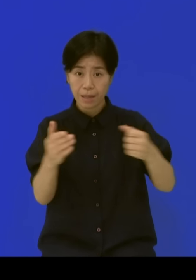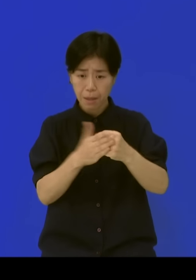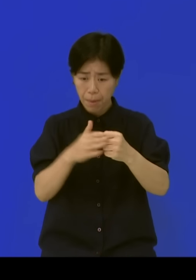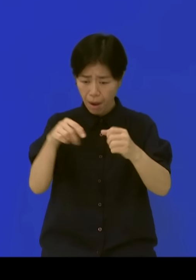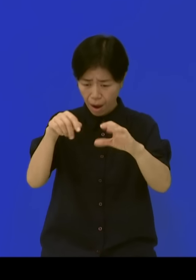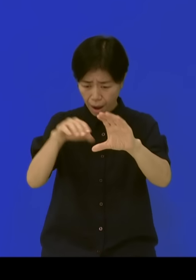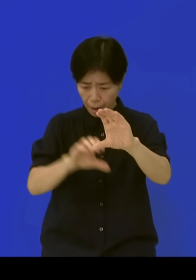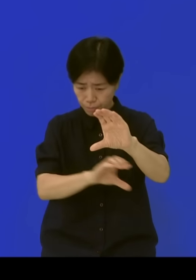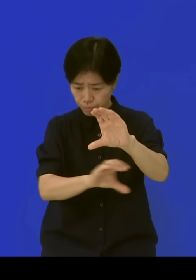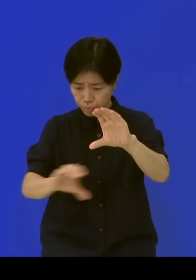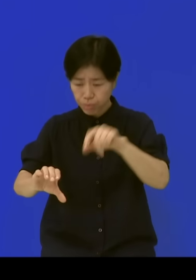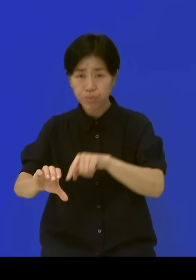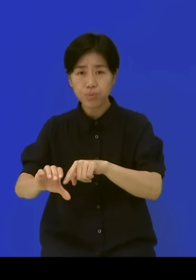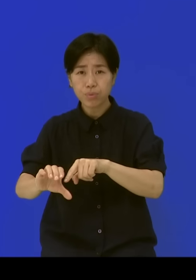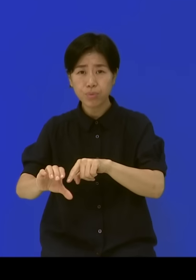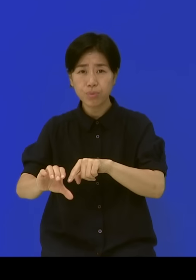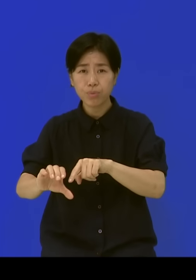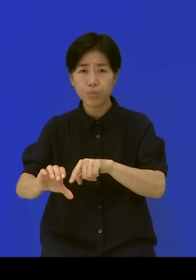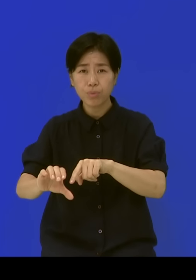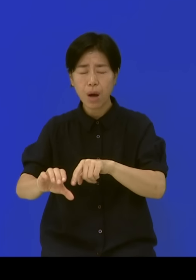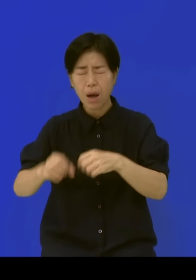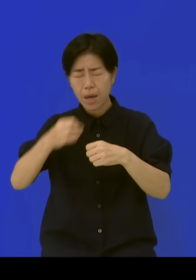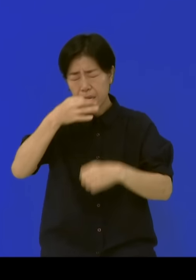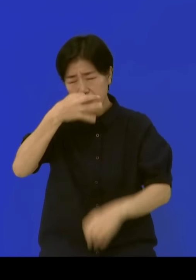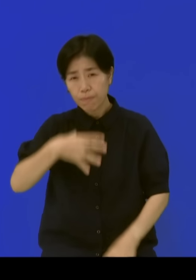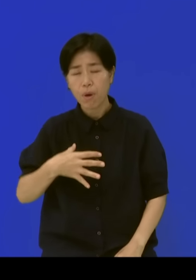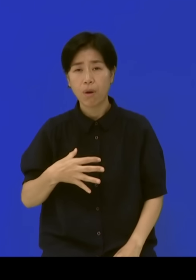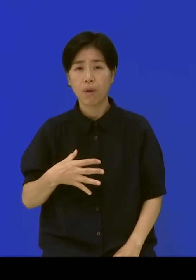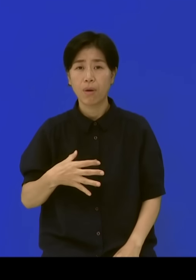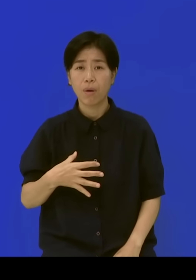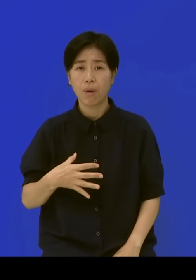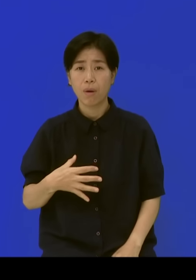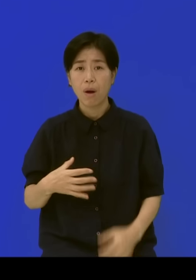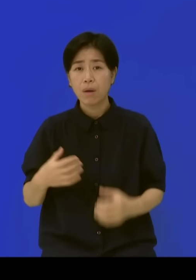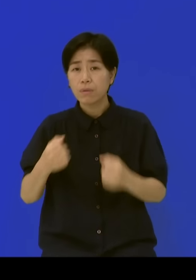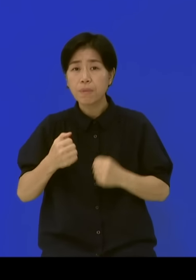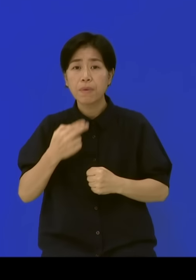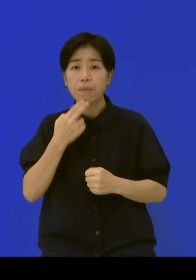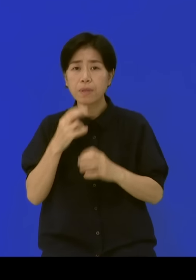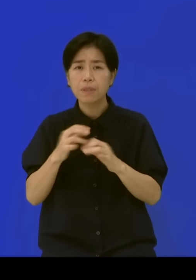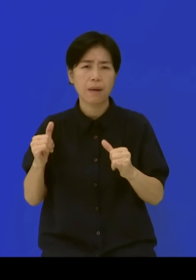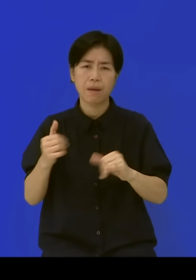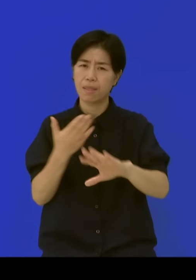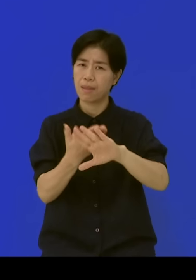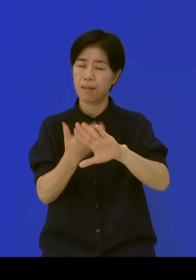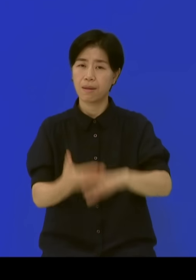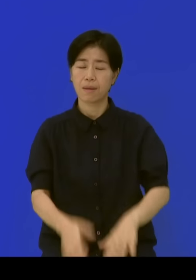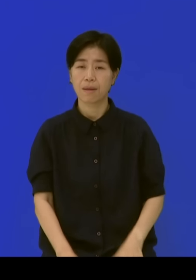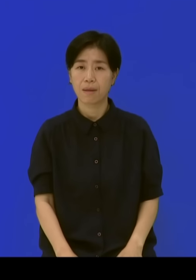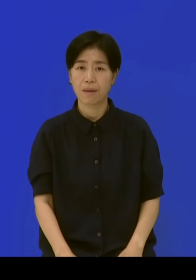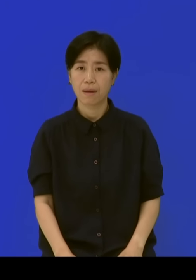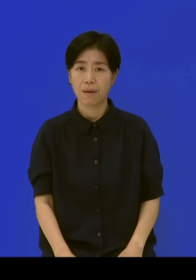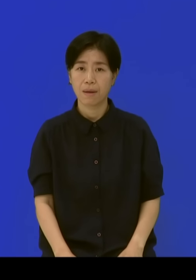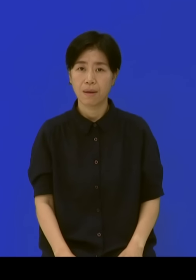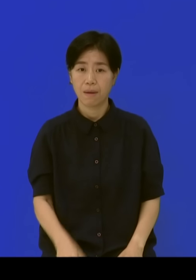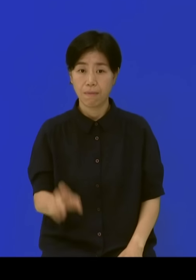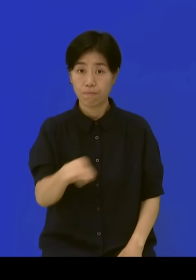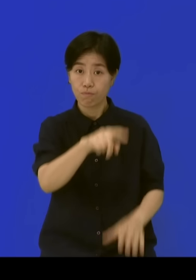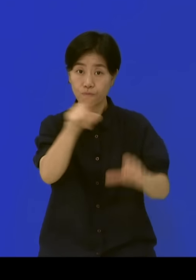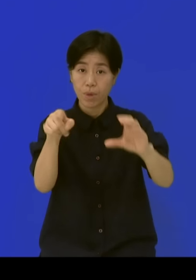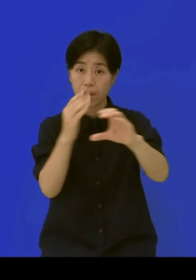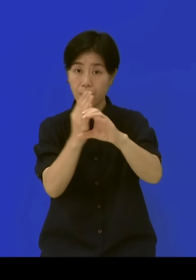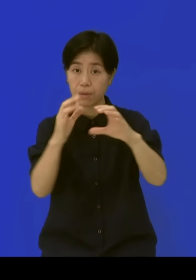신음하는 분들처럼 아무것도 못하는 분들이 아니에요. 근데 이런 분들이 중간에 있는 분들이 만약에 감수성을